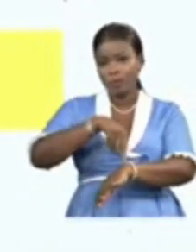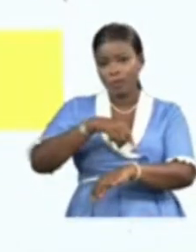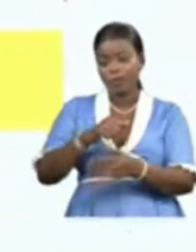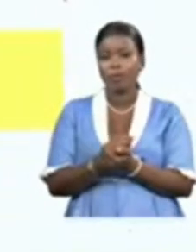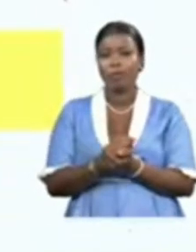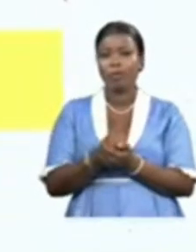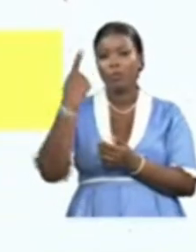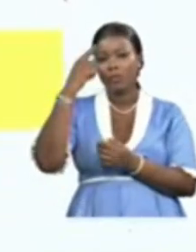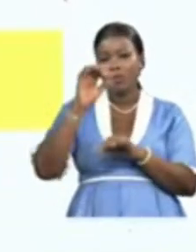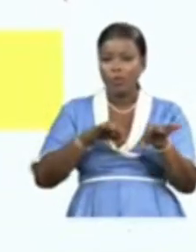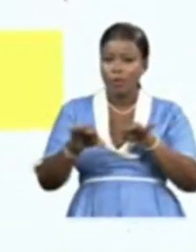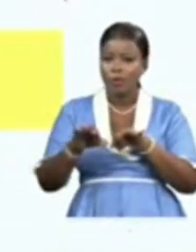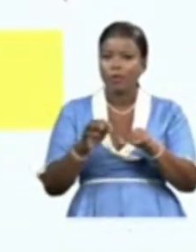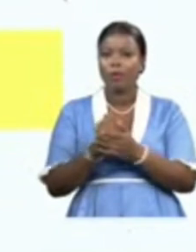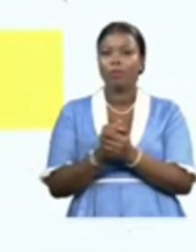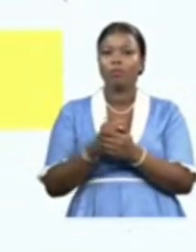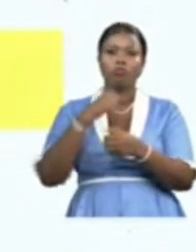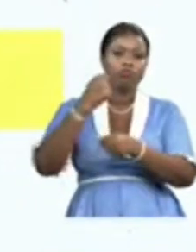durable